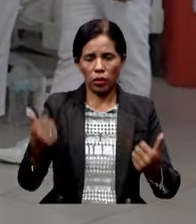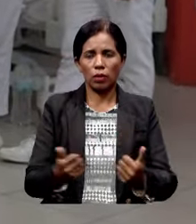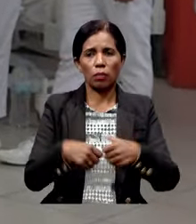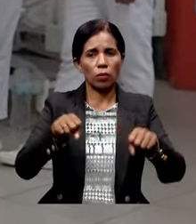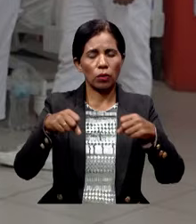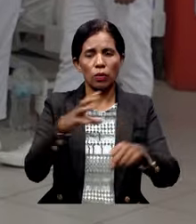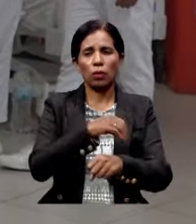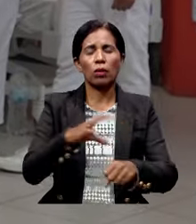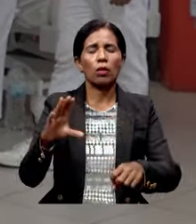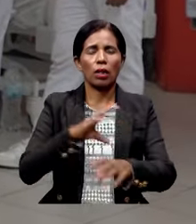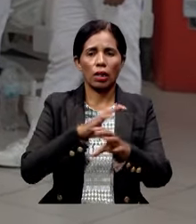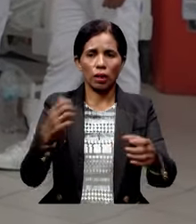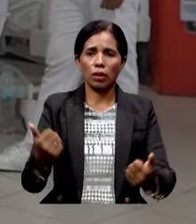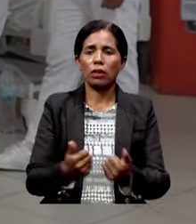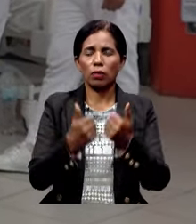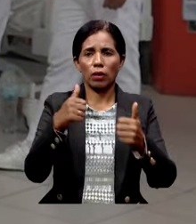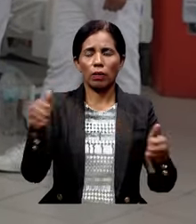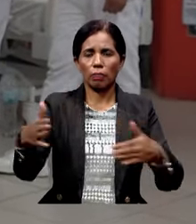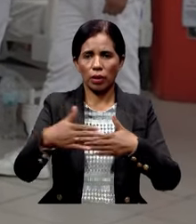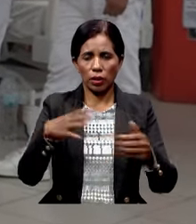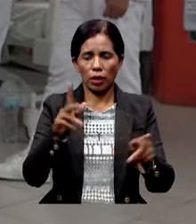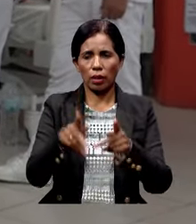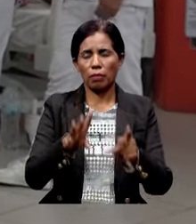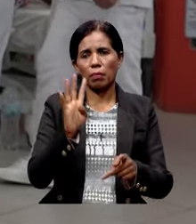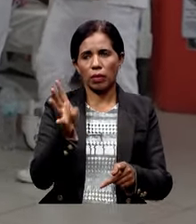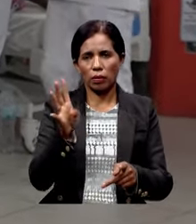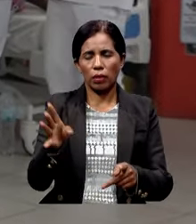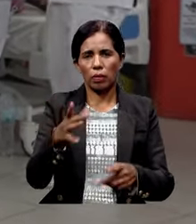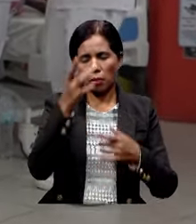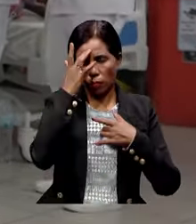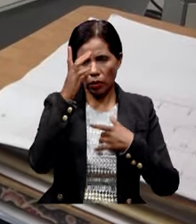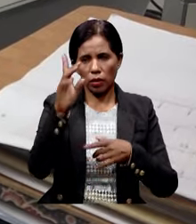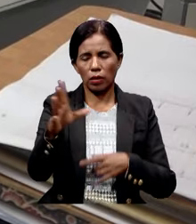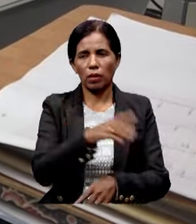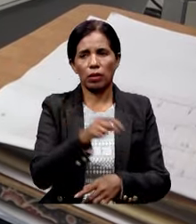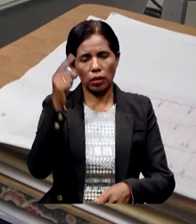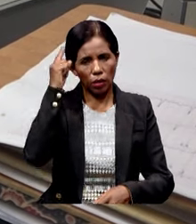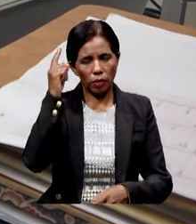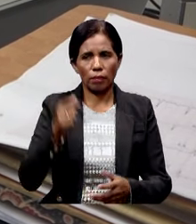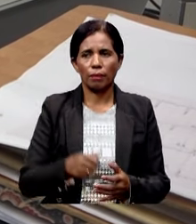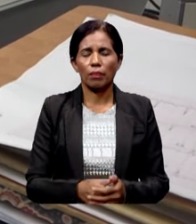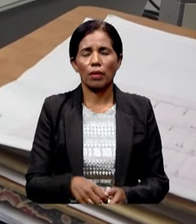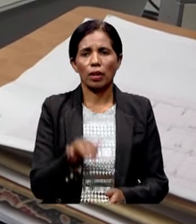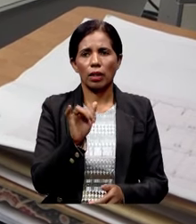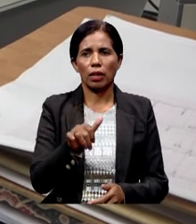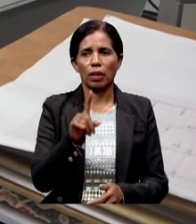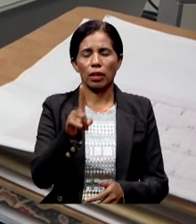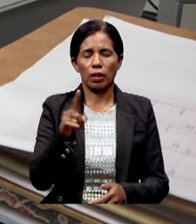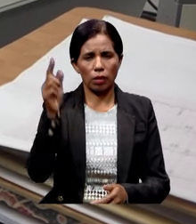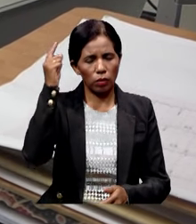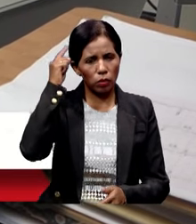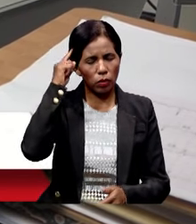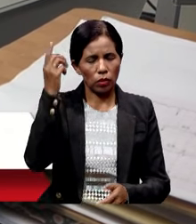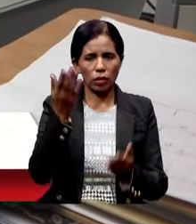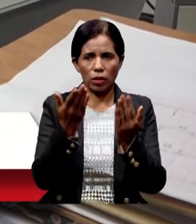besik hat nulu no husi numero ne ia paciente ida maketan pangkada grave ia parte ulun. Sing grave ida balo pangkada ida ulun